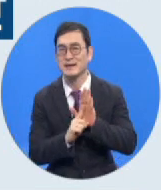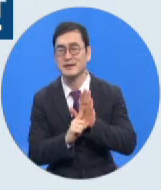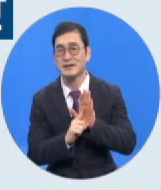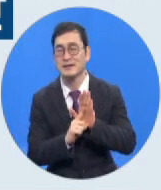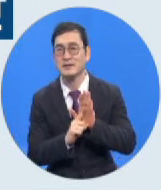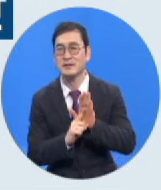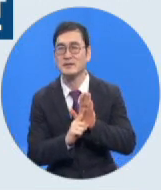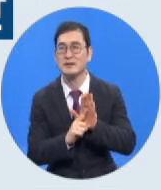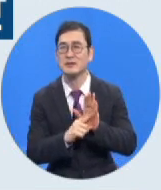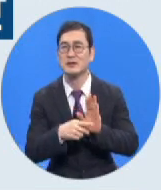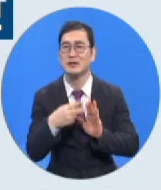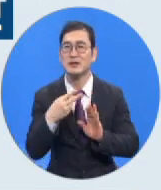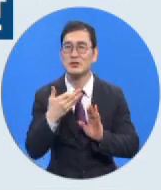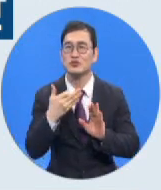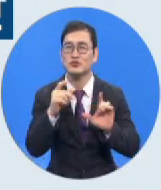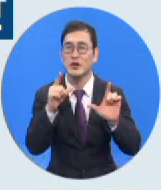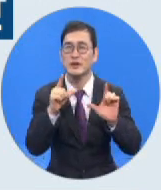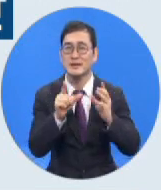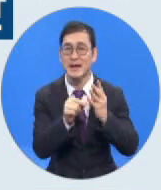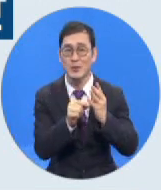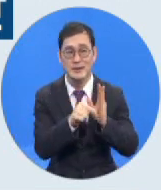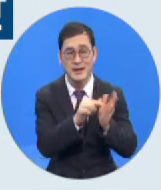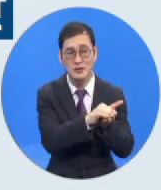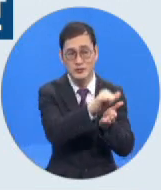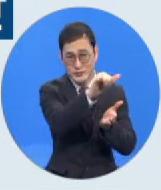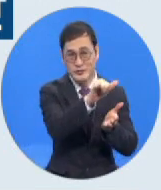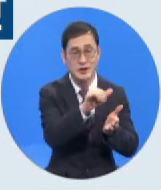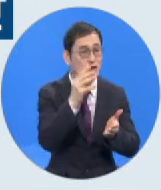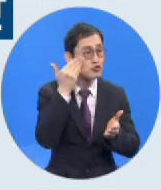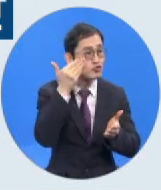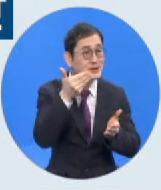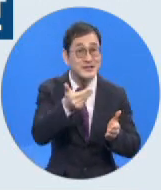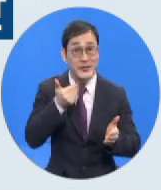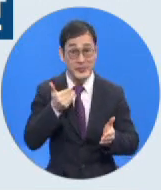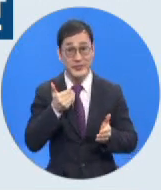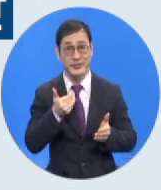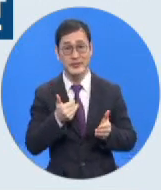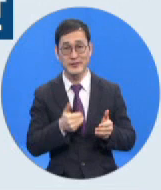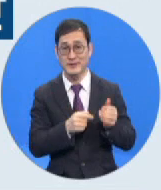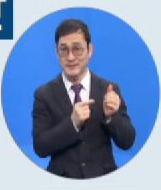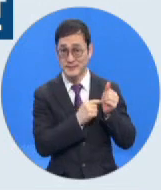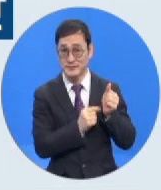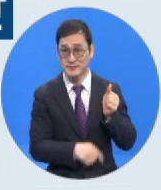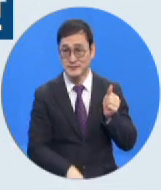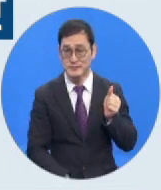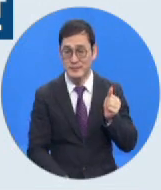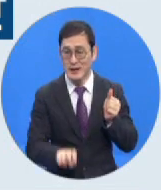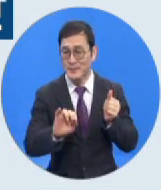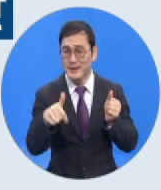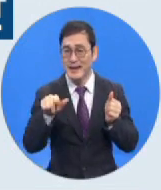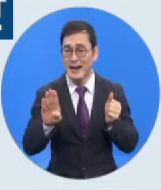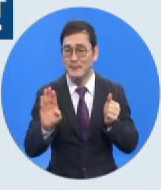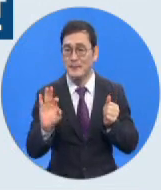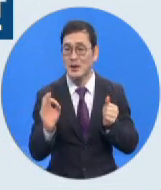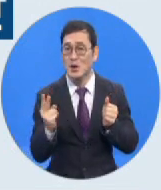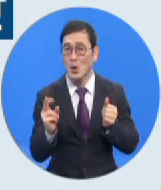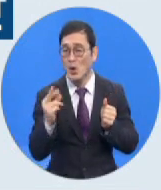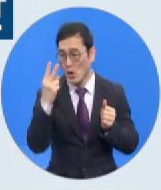14일, 그러니까 출금, 김학의 전 차관이 출금하기 9일 전인데 당시 민감용